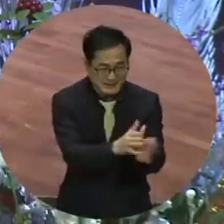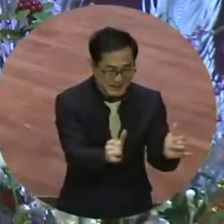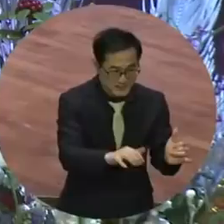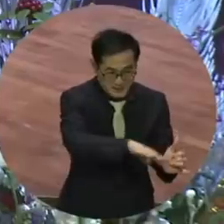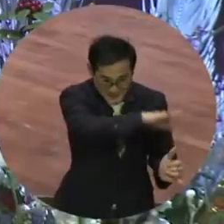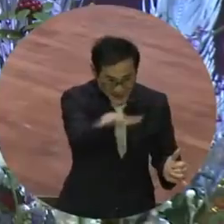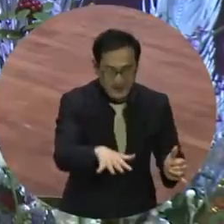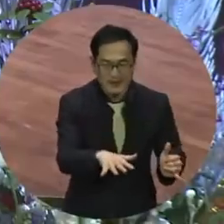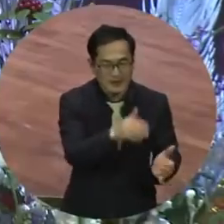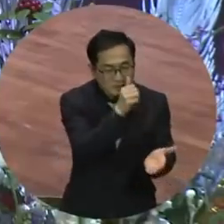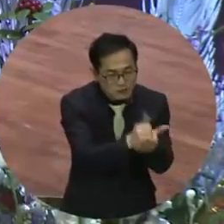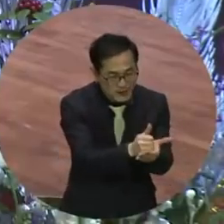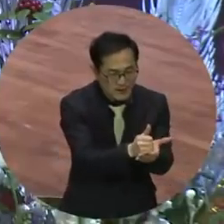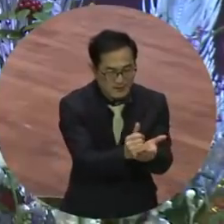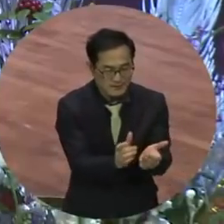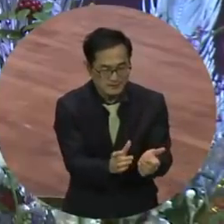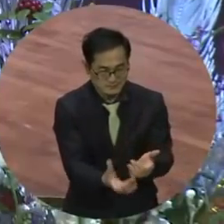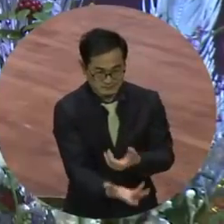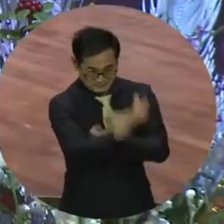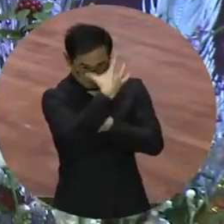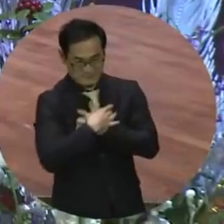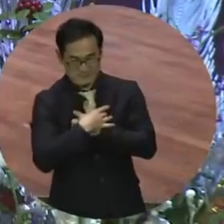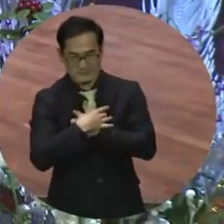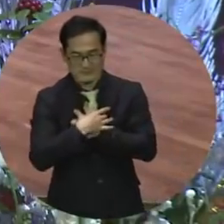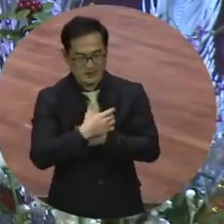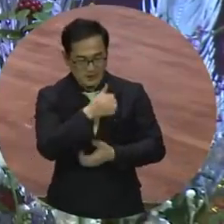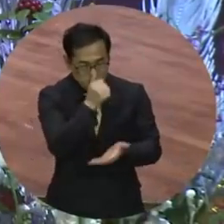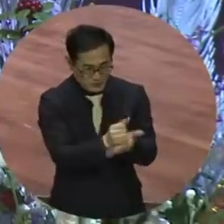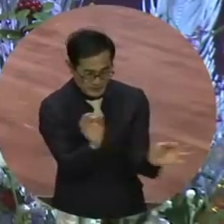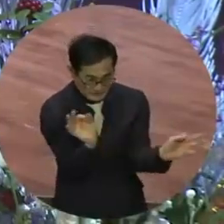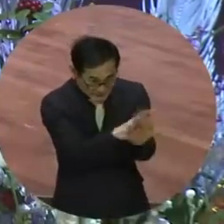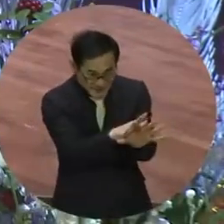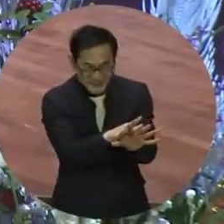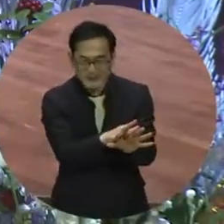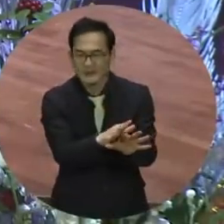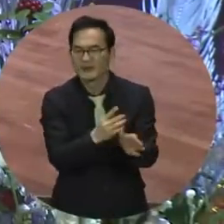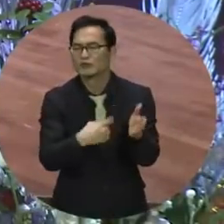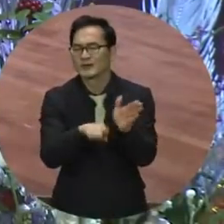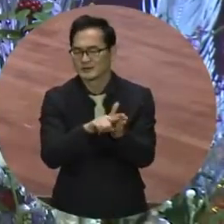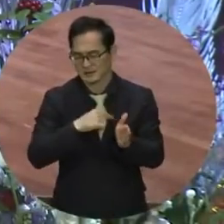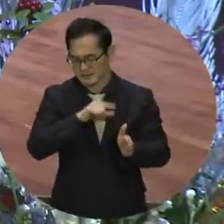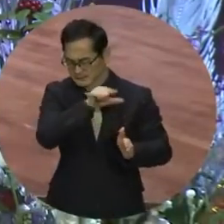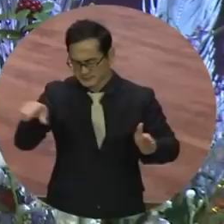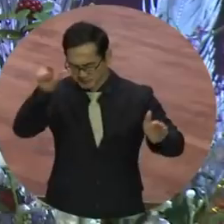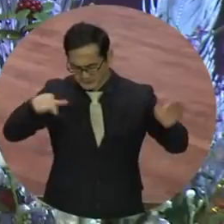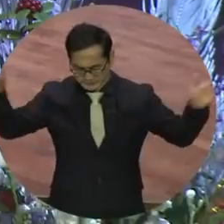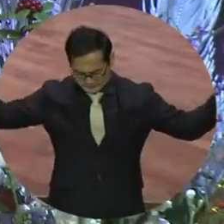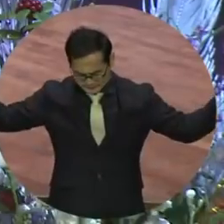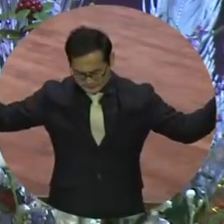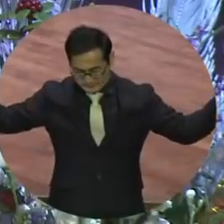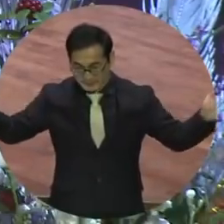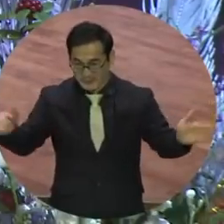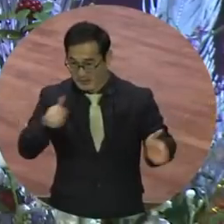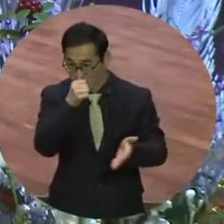위해서 십자가를 지셨습니다. 그리고 우리의 모든 죄와 저주를 깨끗하게